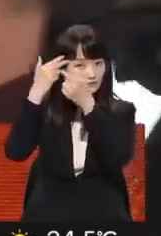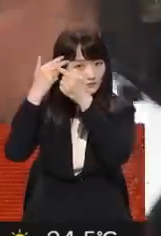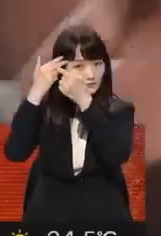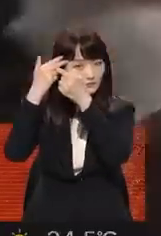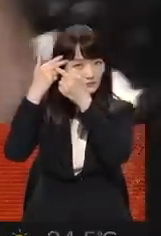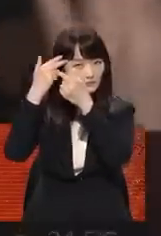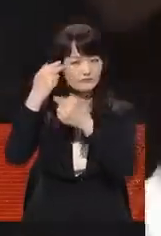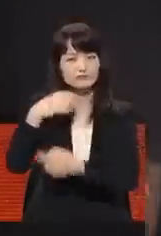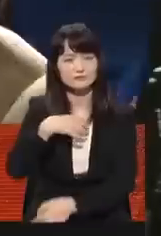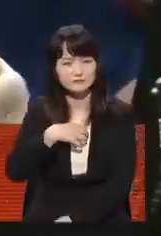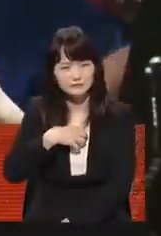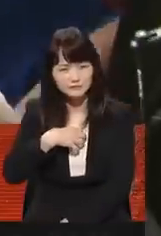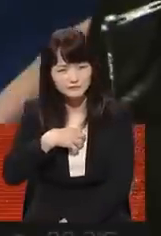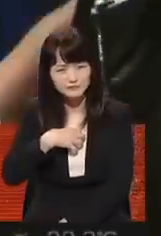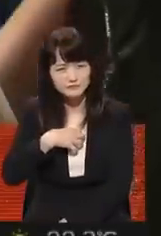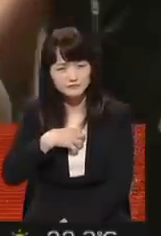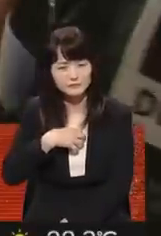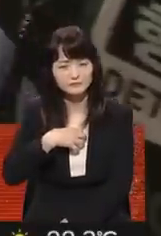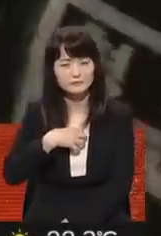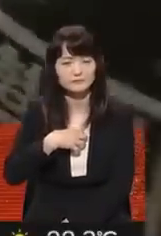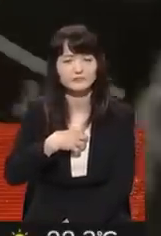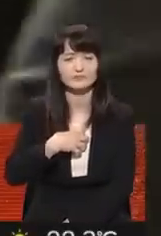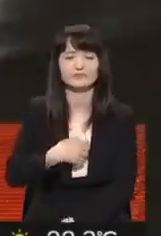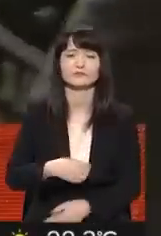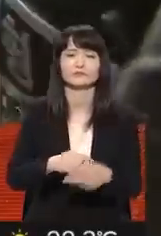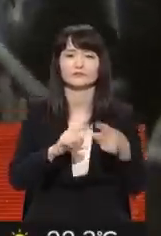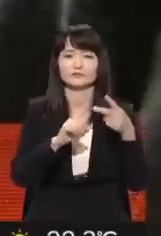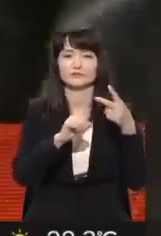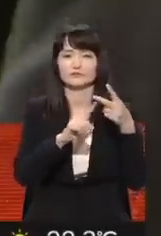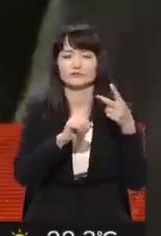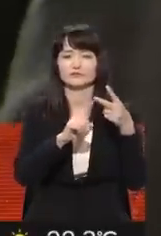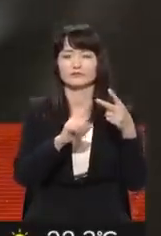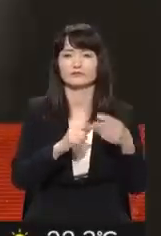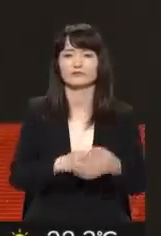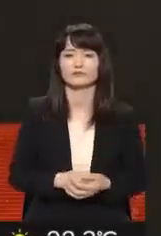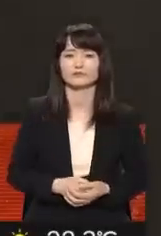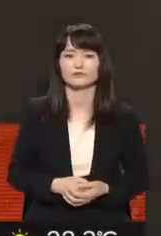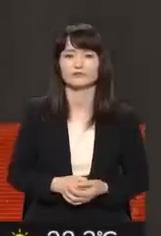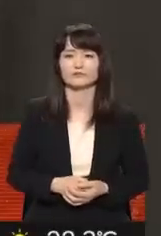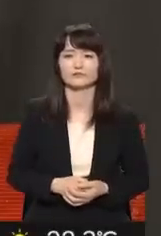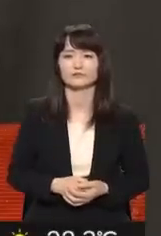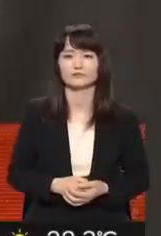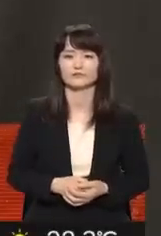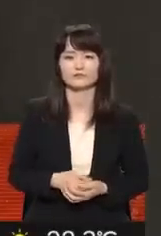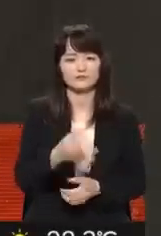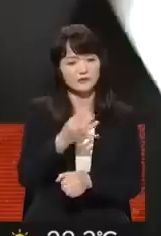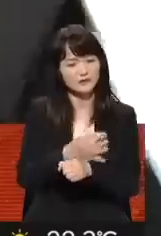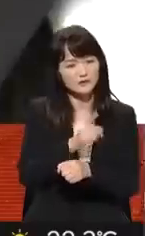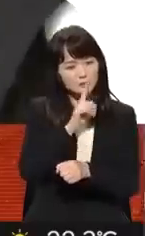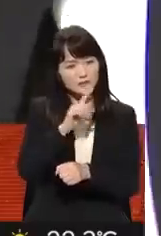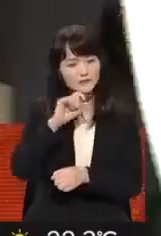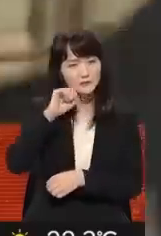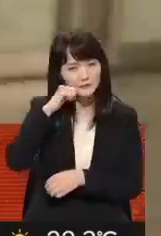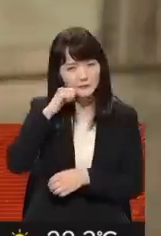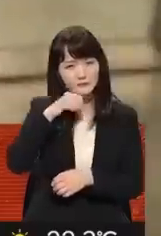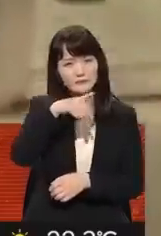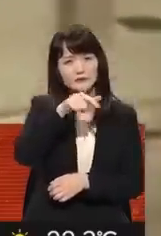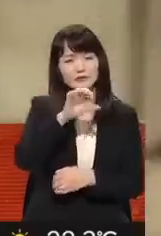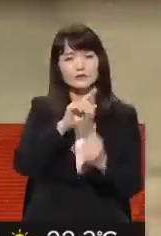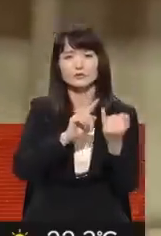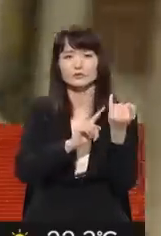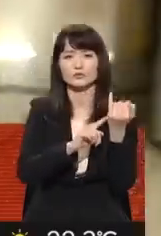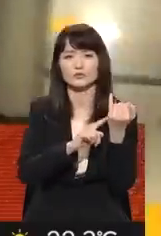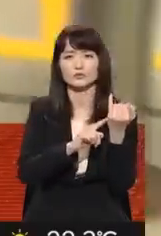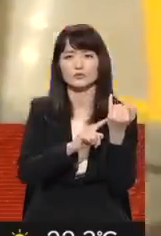그 위험도에 다다르고 있다라는 것은 하나 지적하고 싶고요. 근데 이제 단순히 그렇게만 또 얘기할 수가 없는 게 이 정유정이 사실은